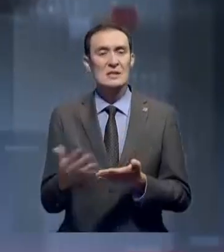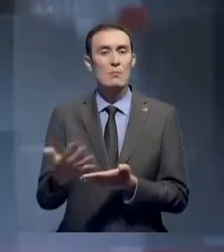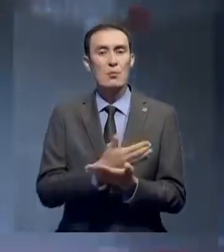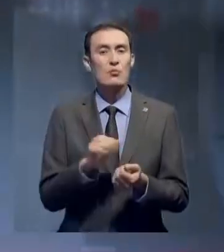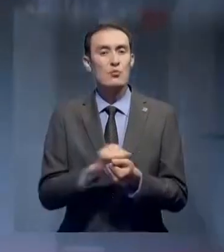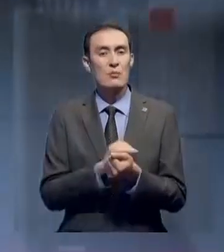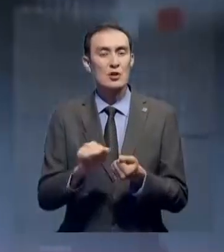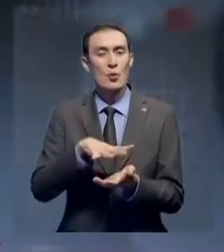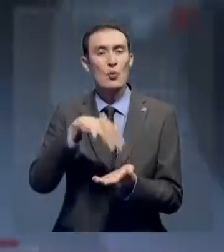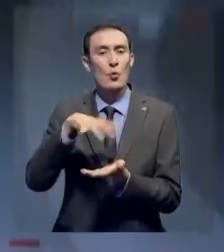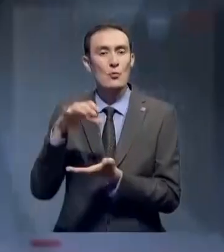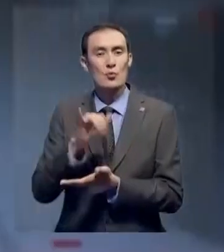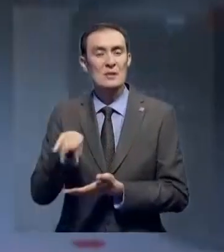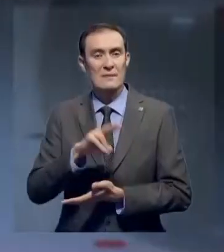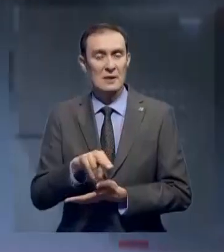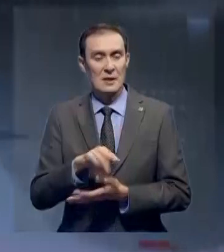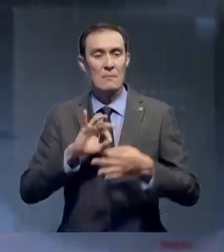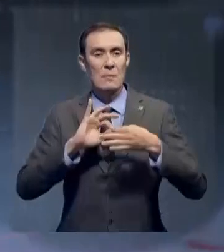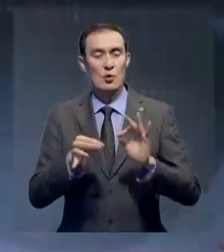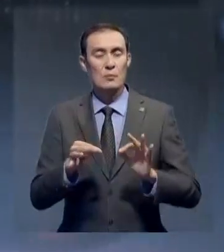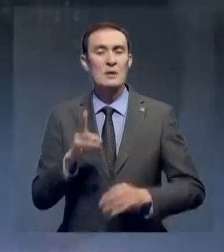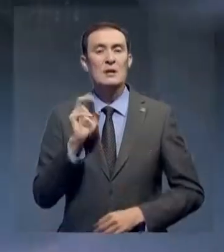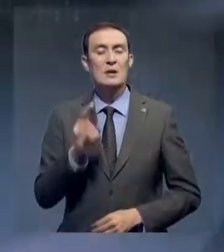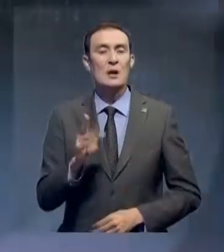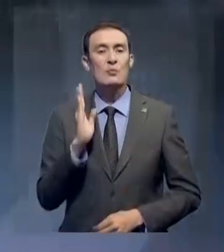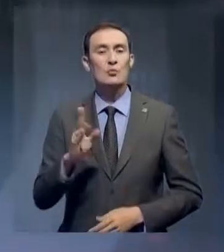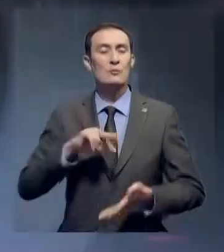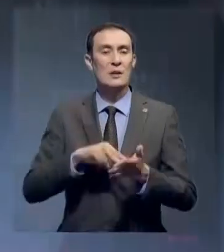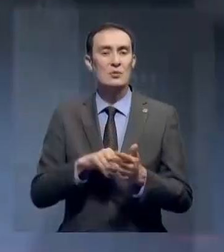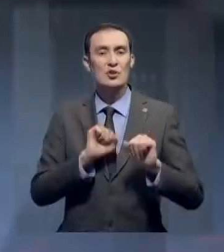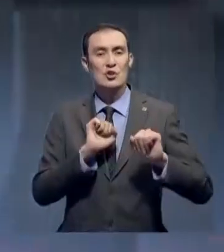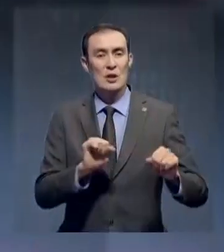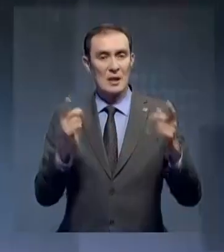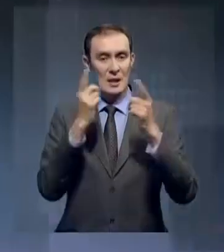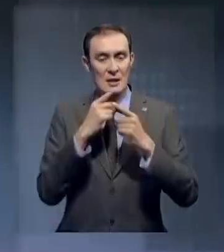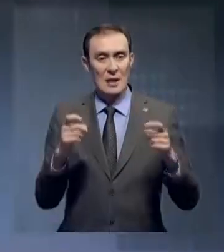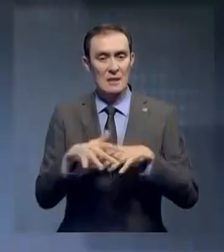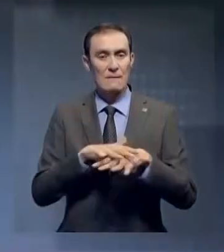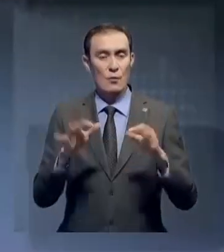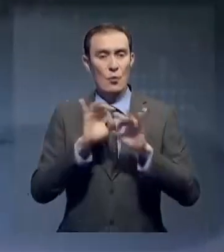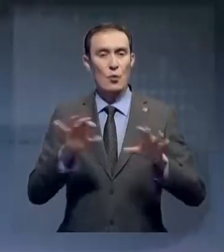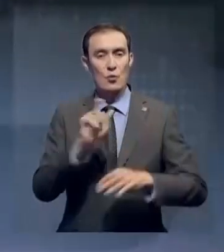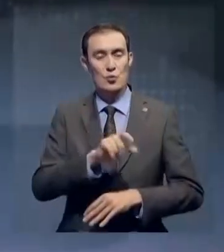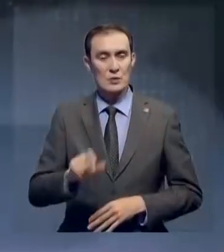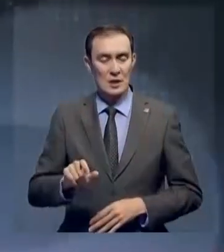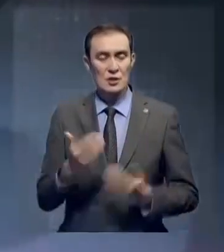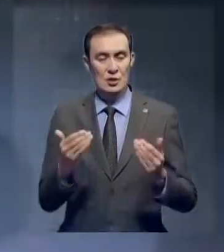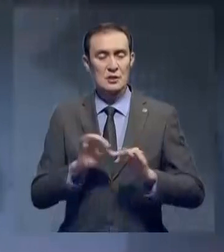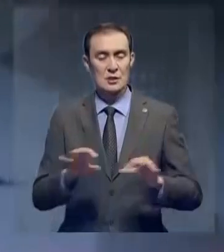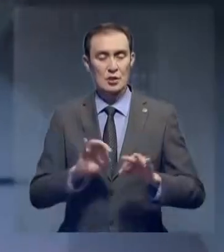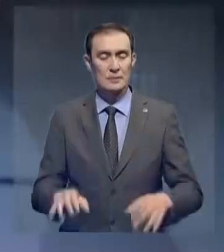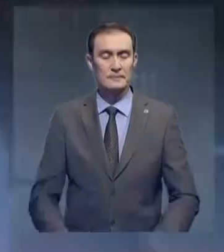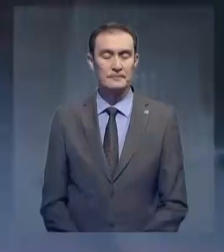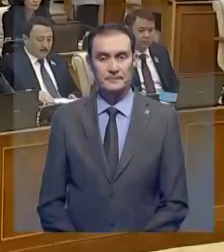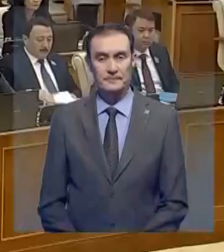сбор бумажных копий удостоверений. Подробнее о том, как еще планируют защищать данные казахстанцев, в материале Динары Жанбатыровой.